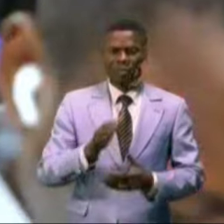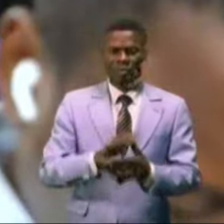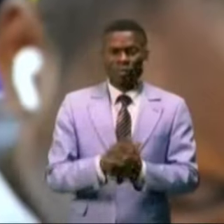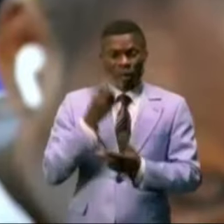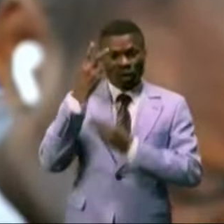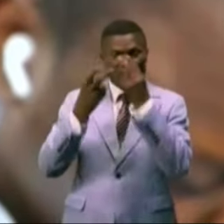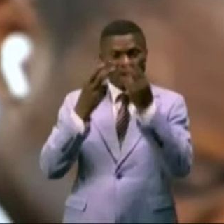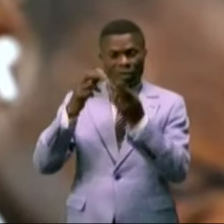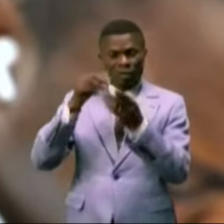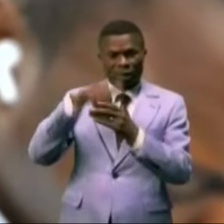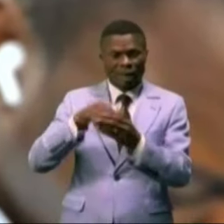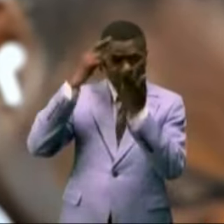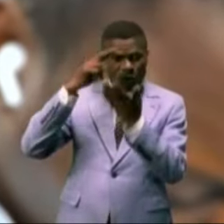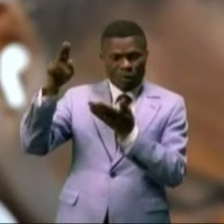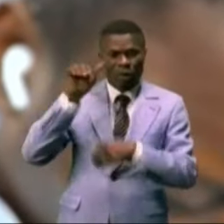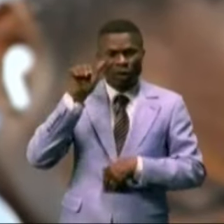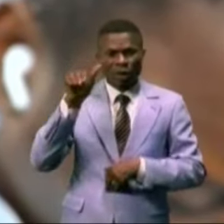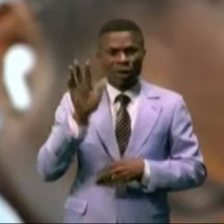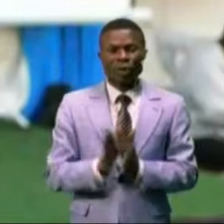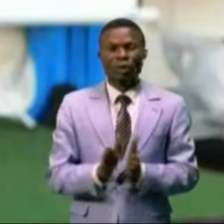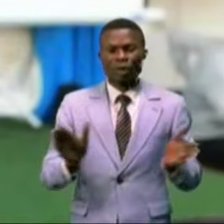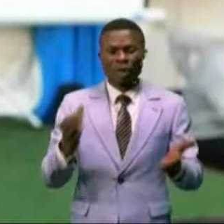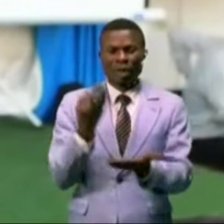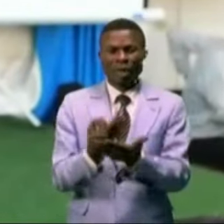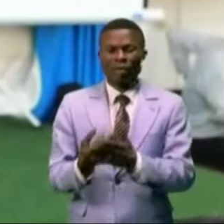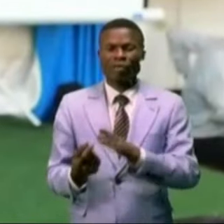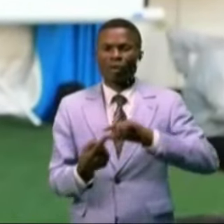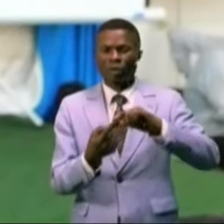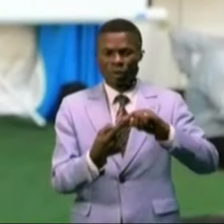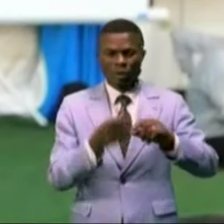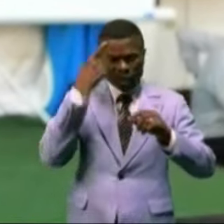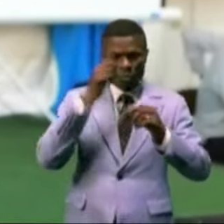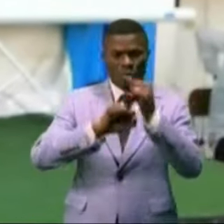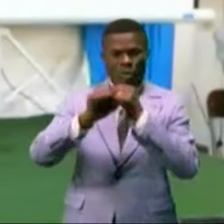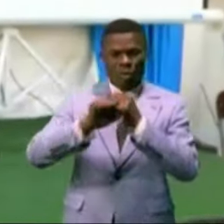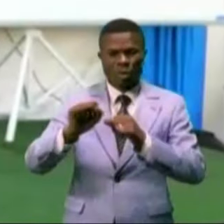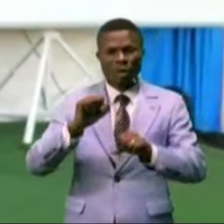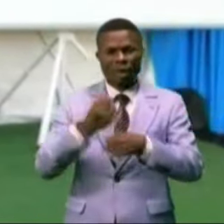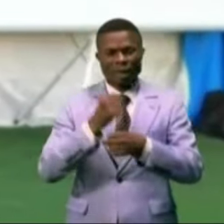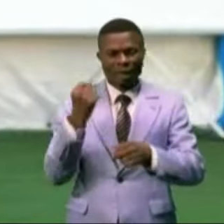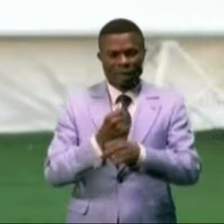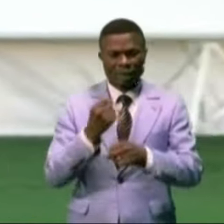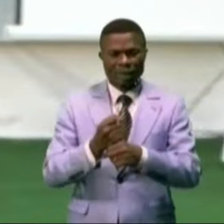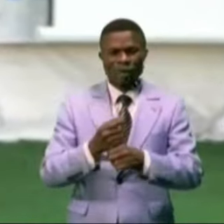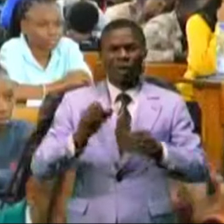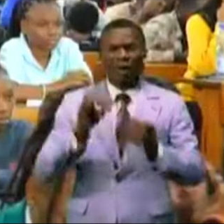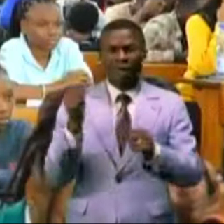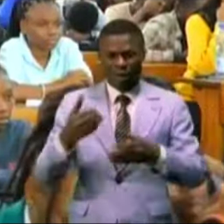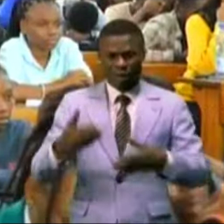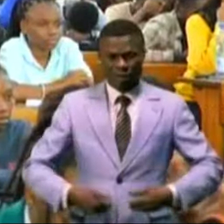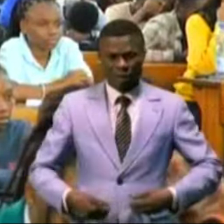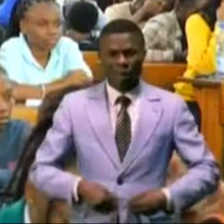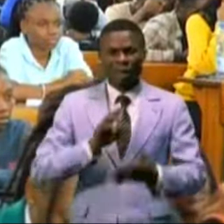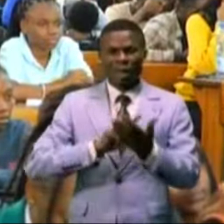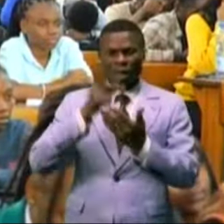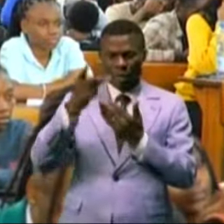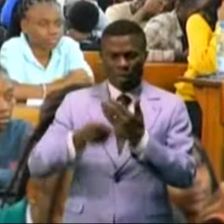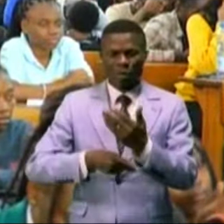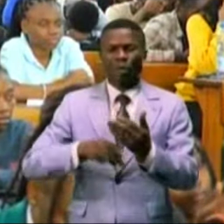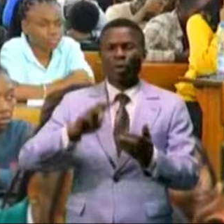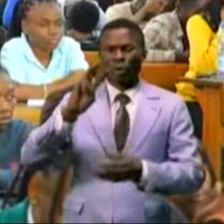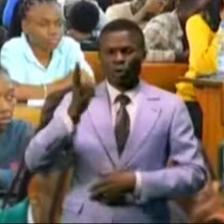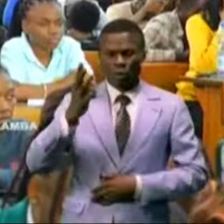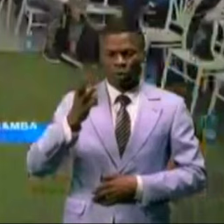tournée universitaire du directeur général du Fonds spécial pour la promotion de l'entrepreneuriat et de l'emploi des jeunes s'inscrit dans le troisième axe